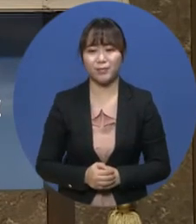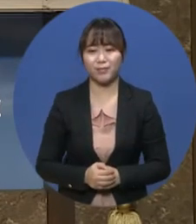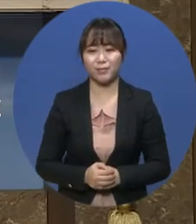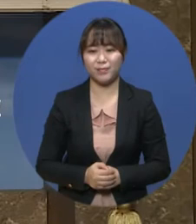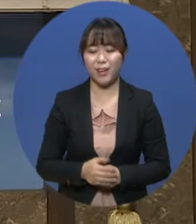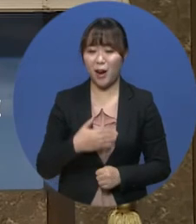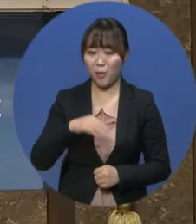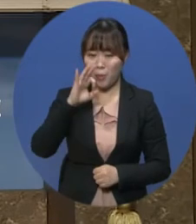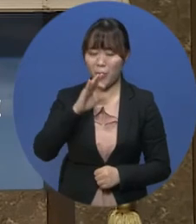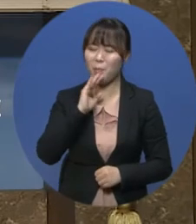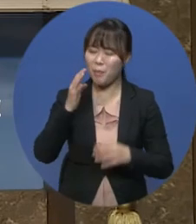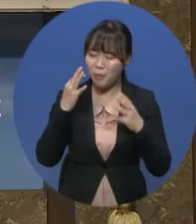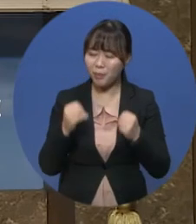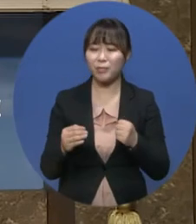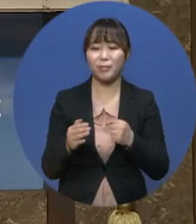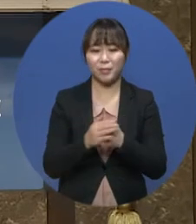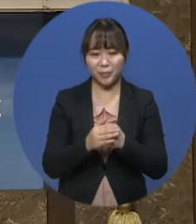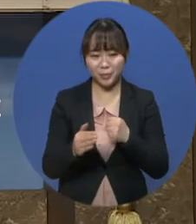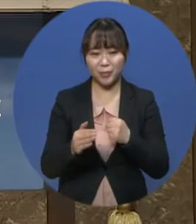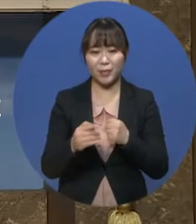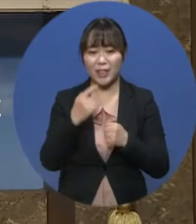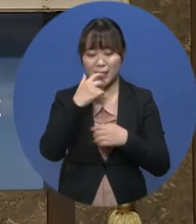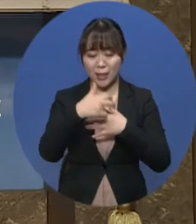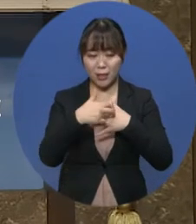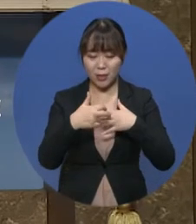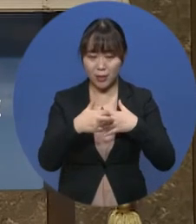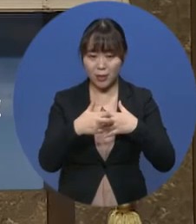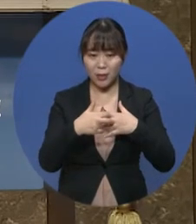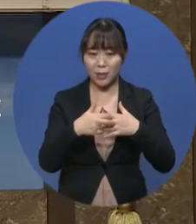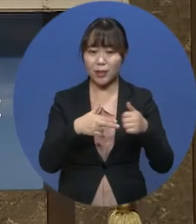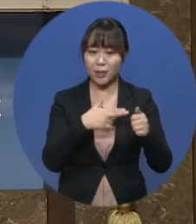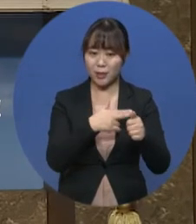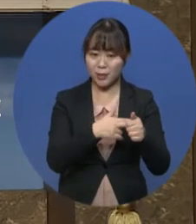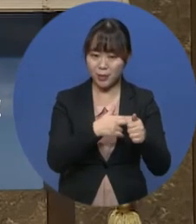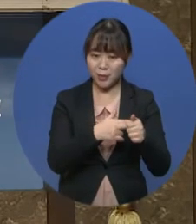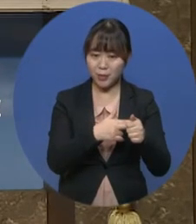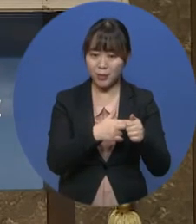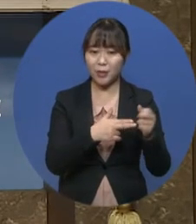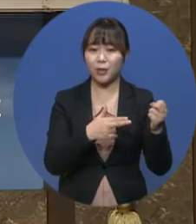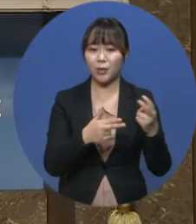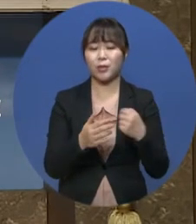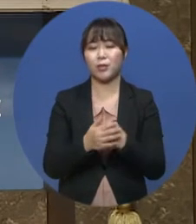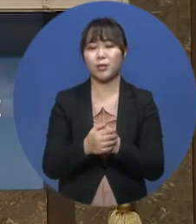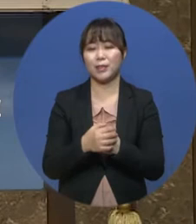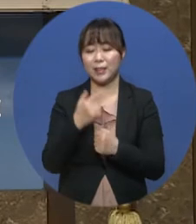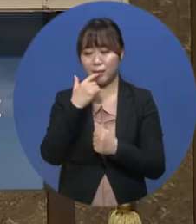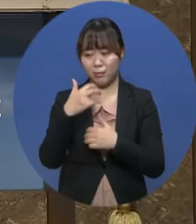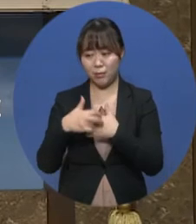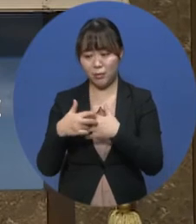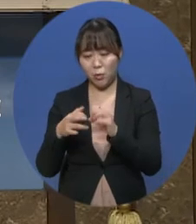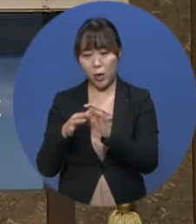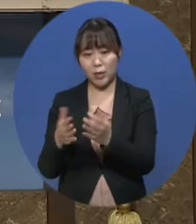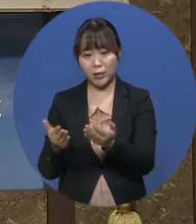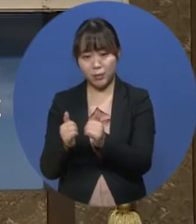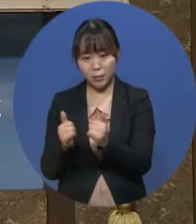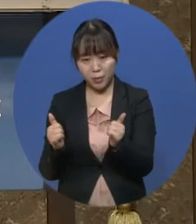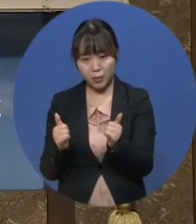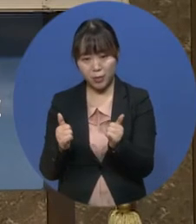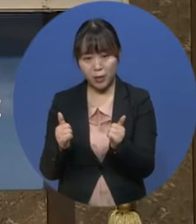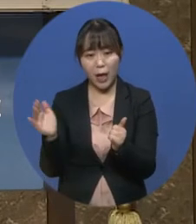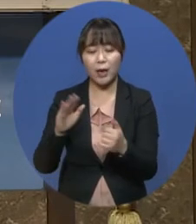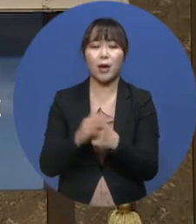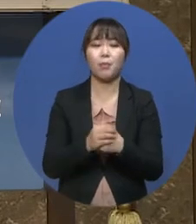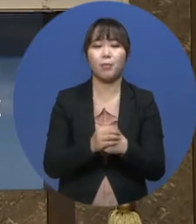그렇게 알고 보니까 예 억측과 아 선생님이나 측과의 교인 불만이 아니고